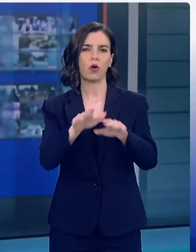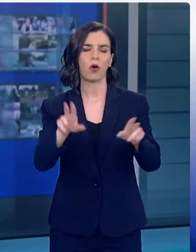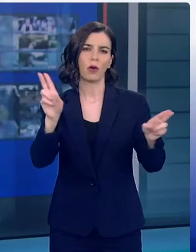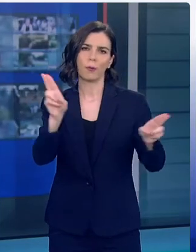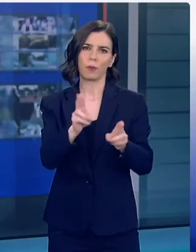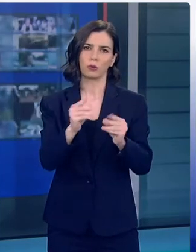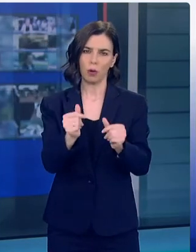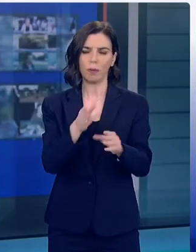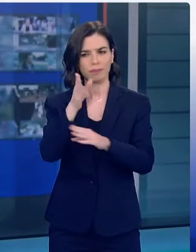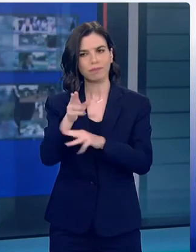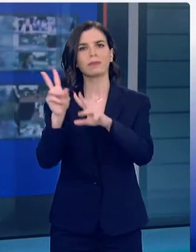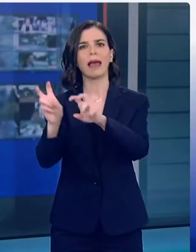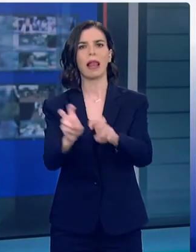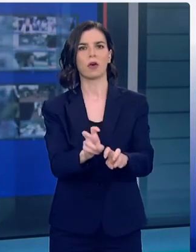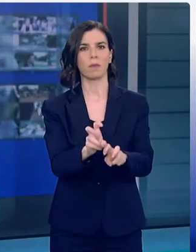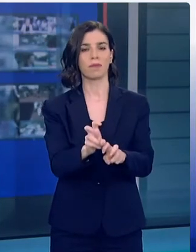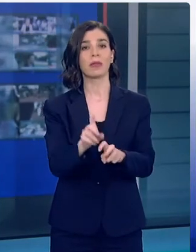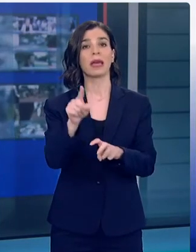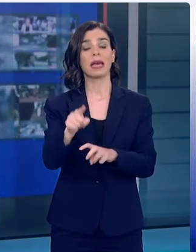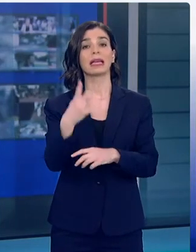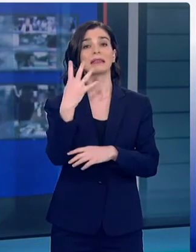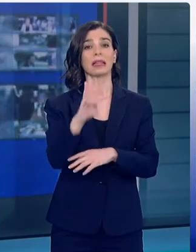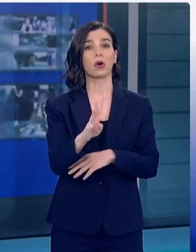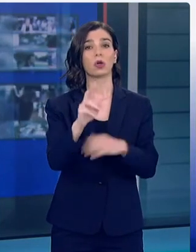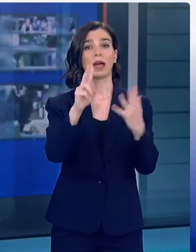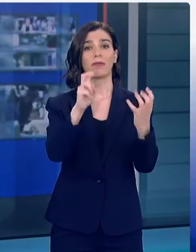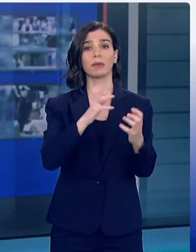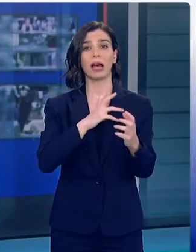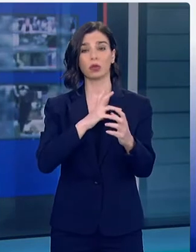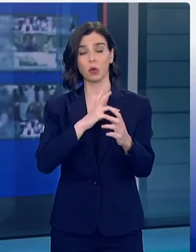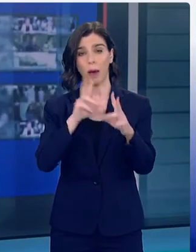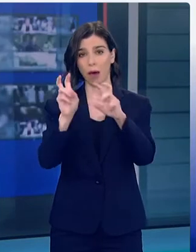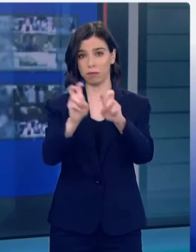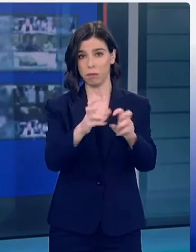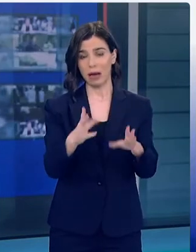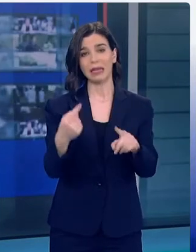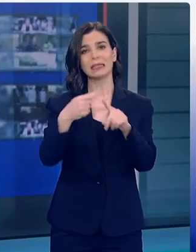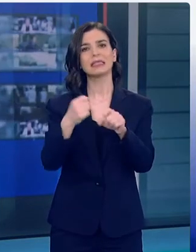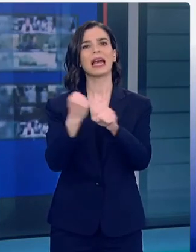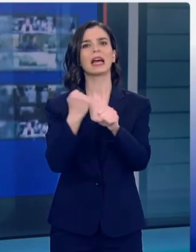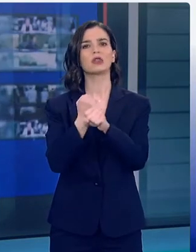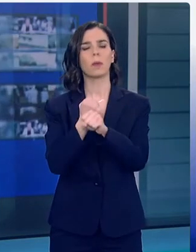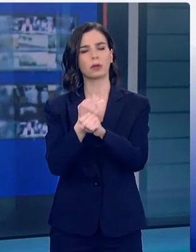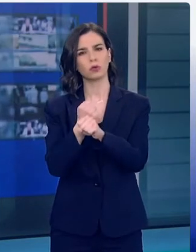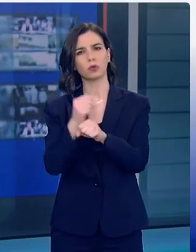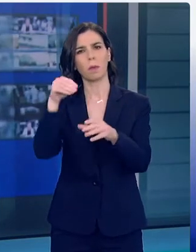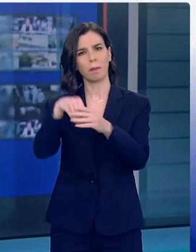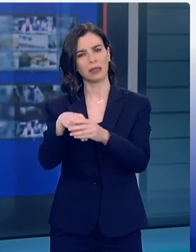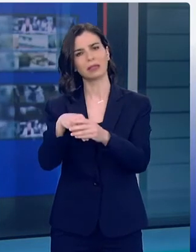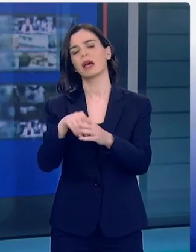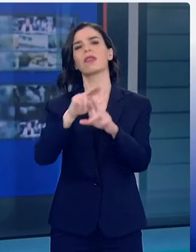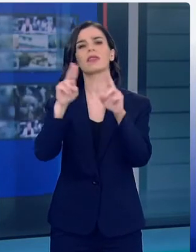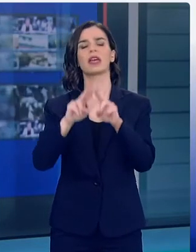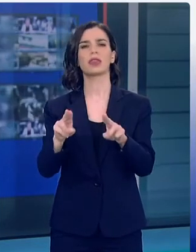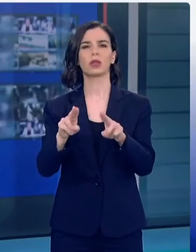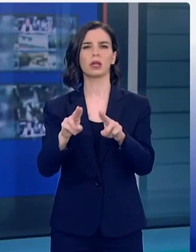με τον νέο κορονοϊό. Πραγματοποιήθηκαν έλεγχοι σε 470 ωφελούμενους, καθώς και τους εργαζόμενους στο Κέντρο Υγείας Κρανιδίου, του Διεθνούς